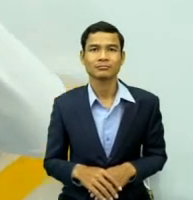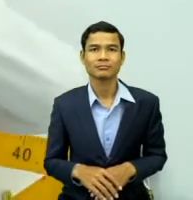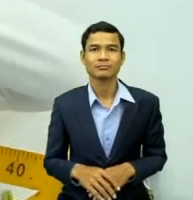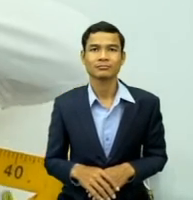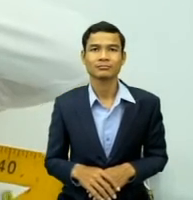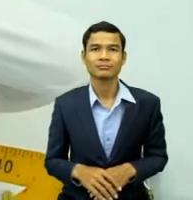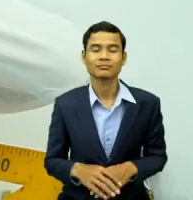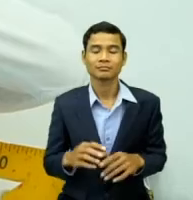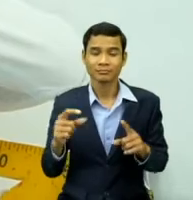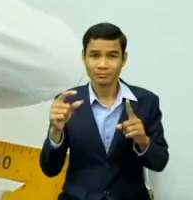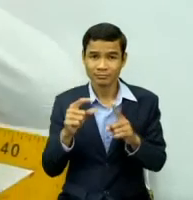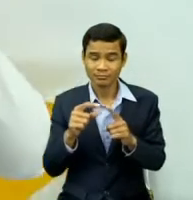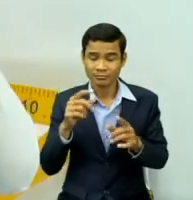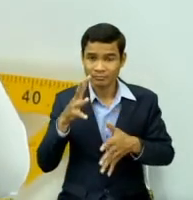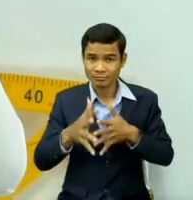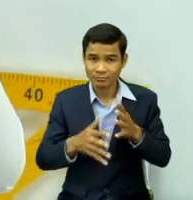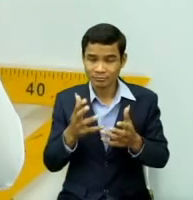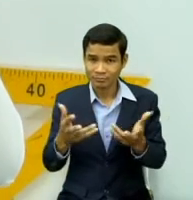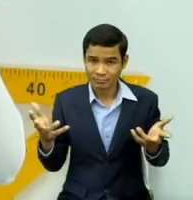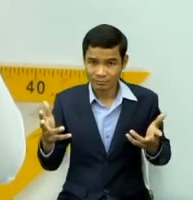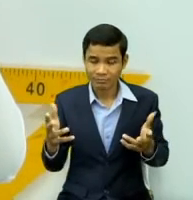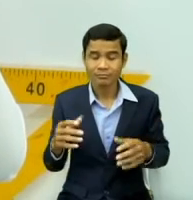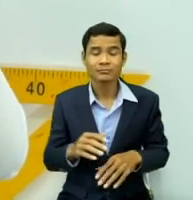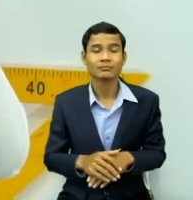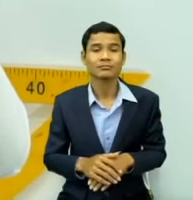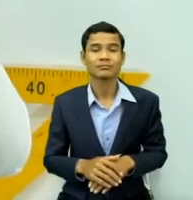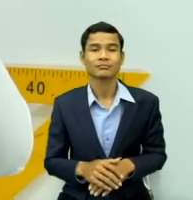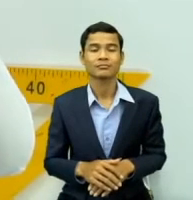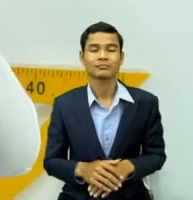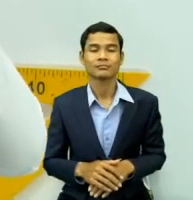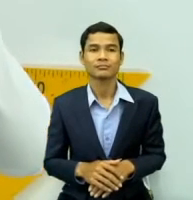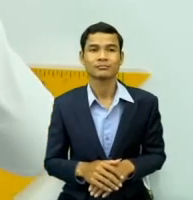bị ní dừng an thanh được lấy con ở bàn mình